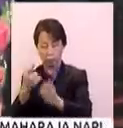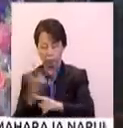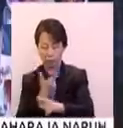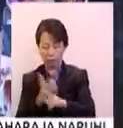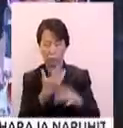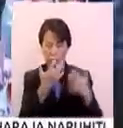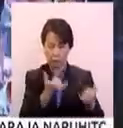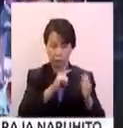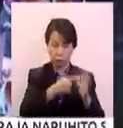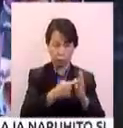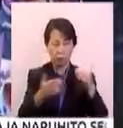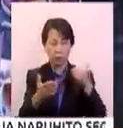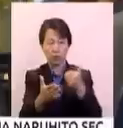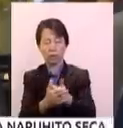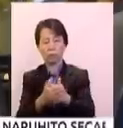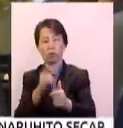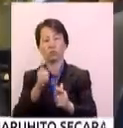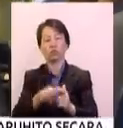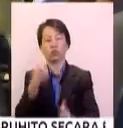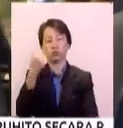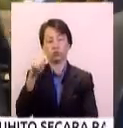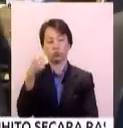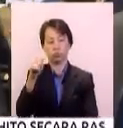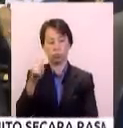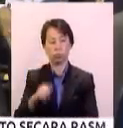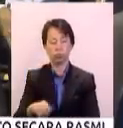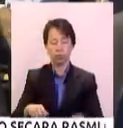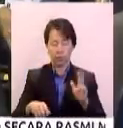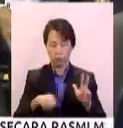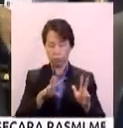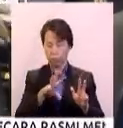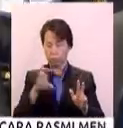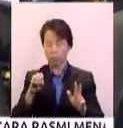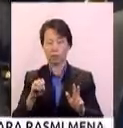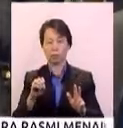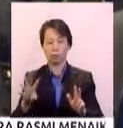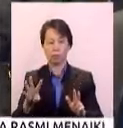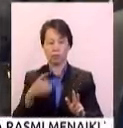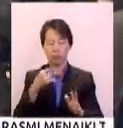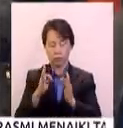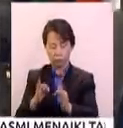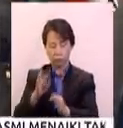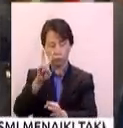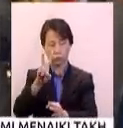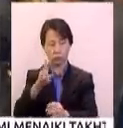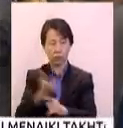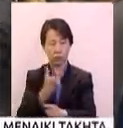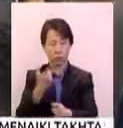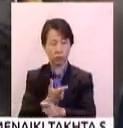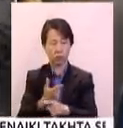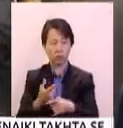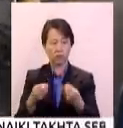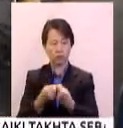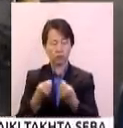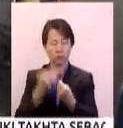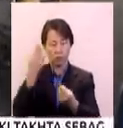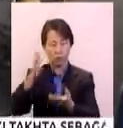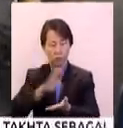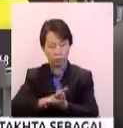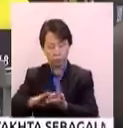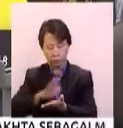ini hingga Oktober depan. Seramai 304 atlet disenaraikan untuk fasa kedua latihan dan jumlah ini akan dikemas